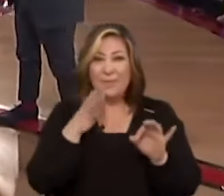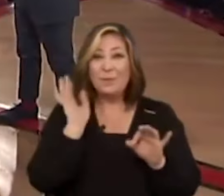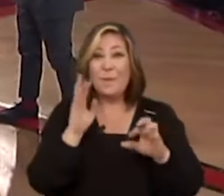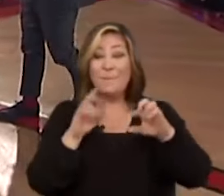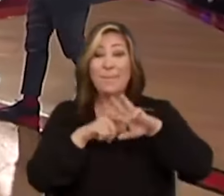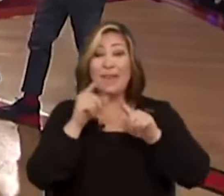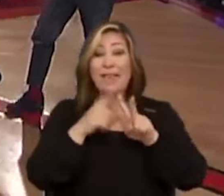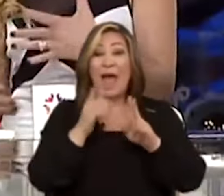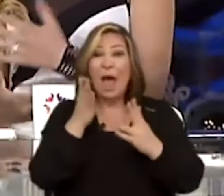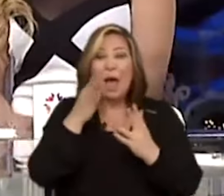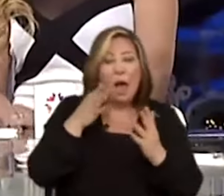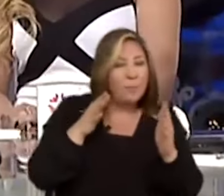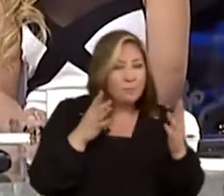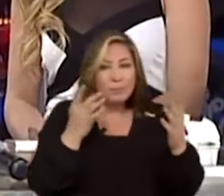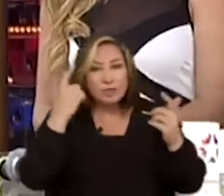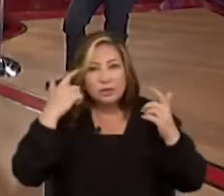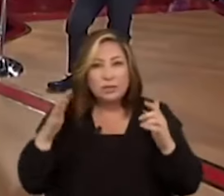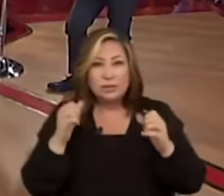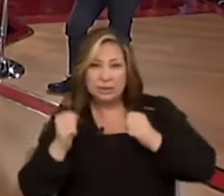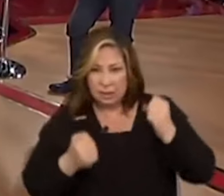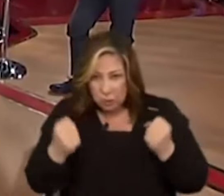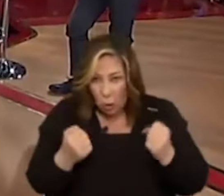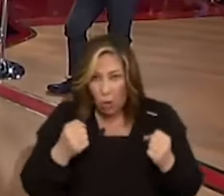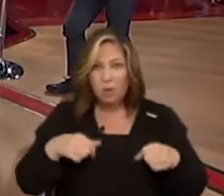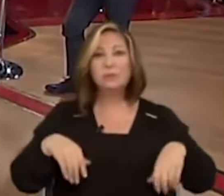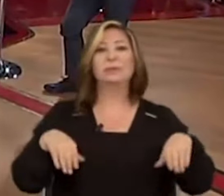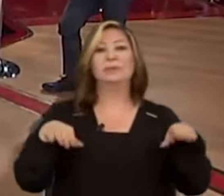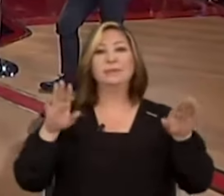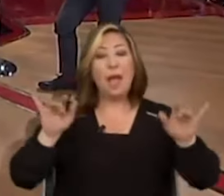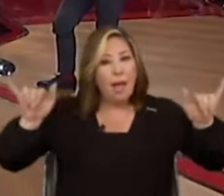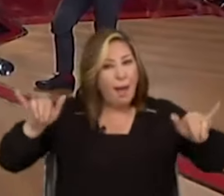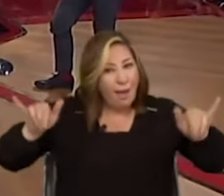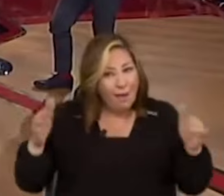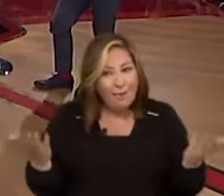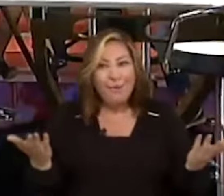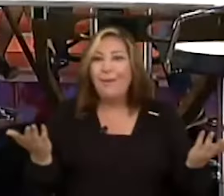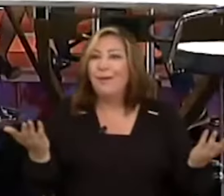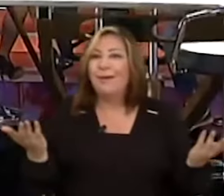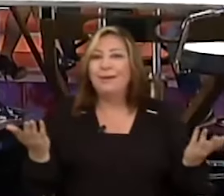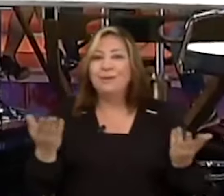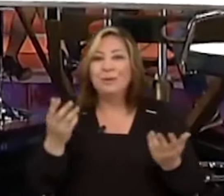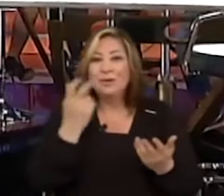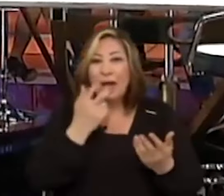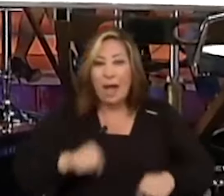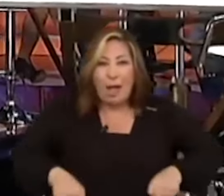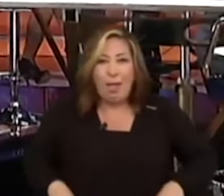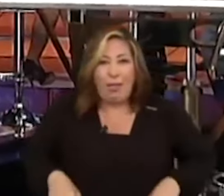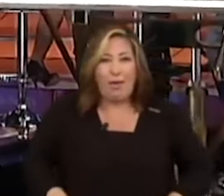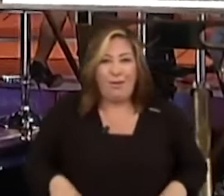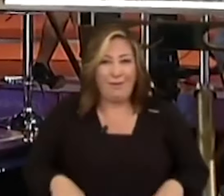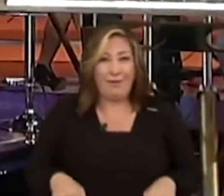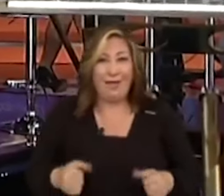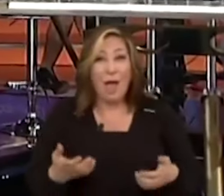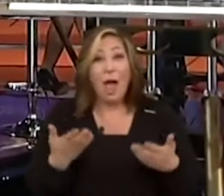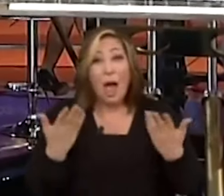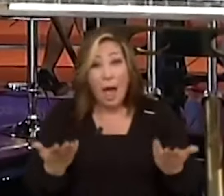söyledi. Arada kaldım. Arada kaldın evet. Disko mu yapayım? Halay mı çekeyim? Çünkü parça halay. Dura dura